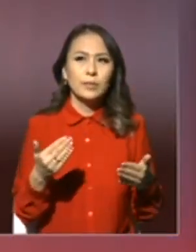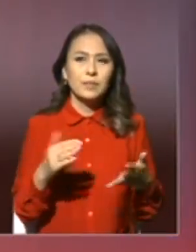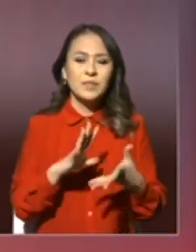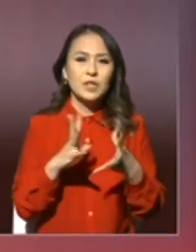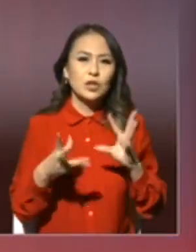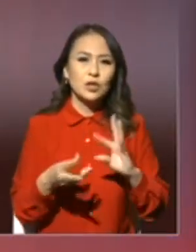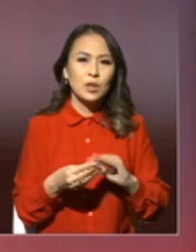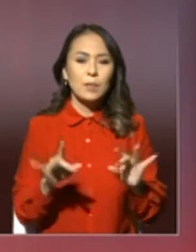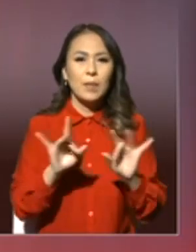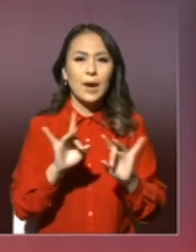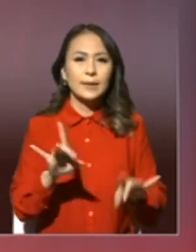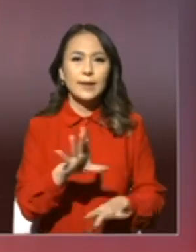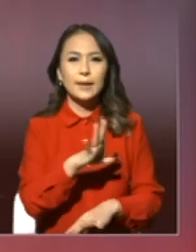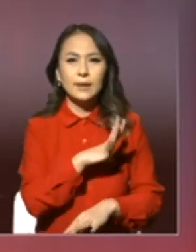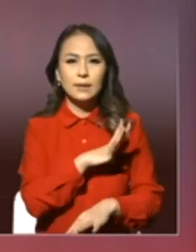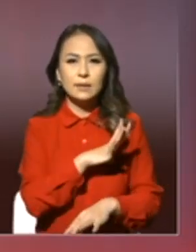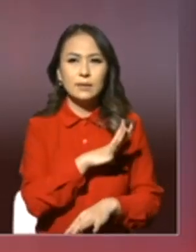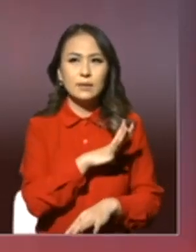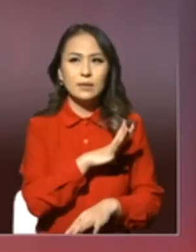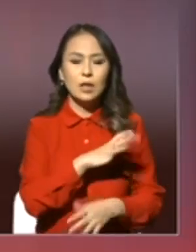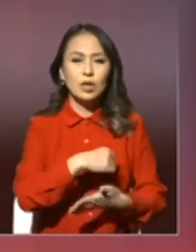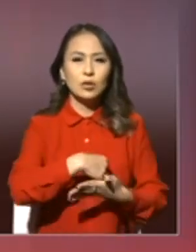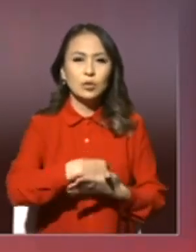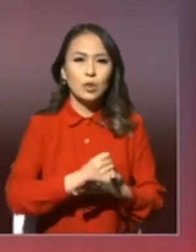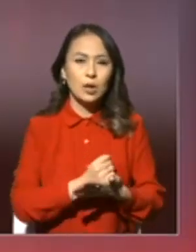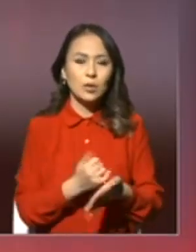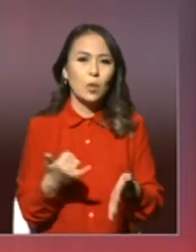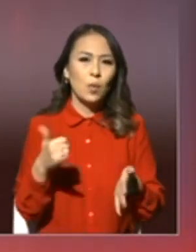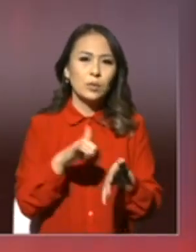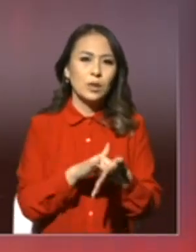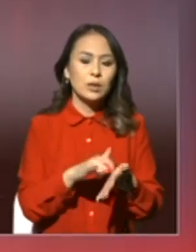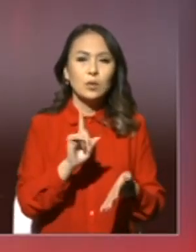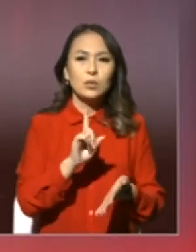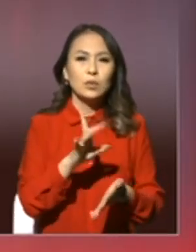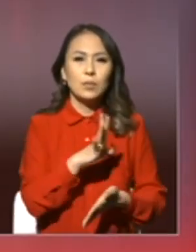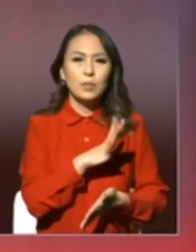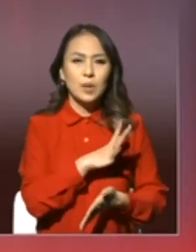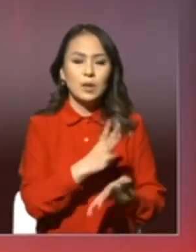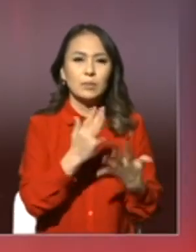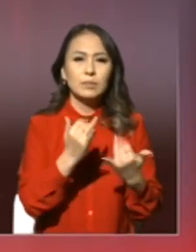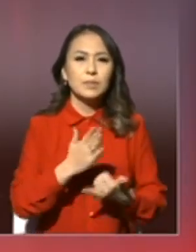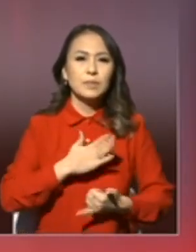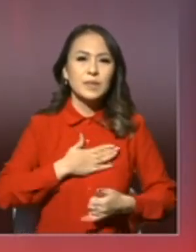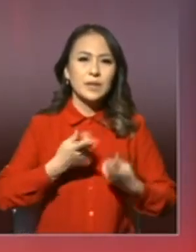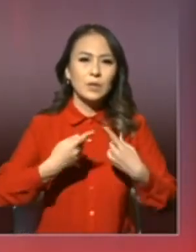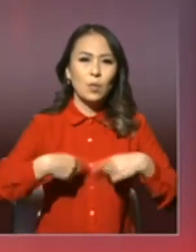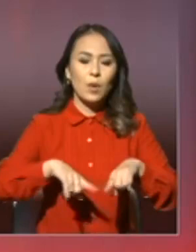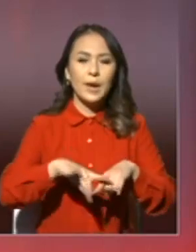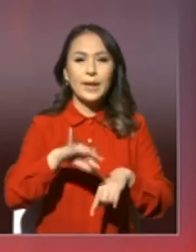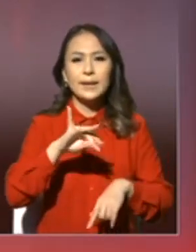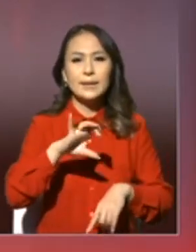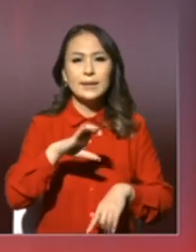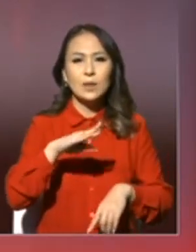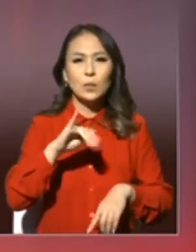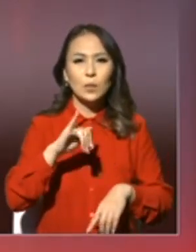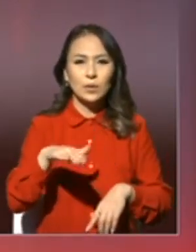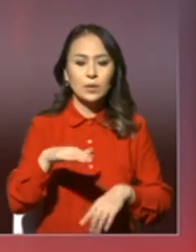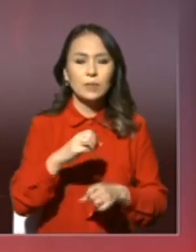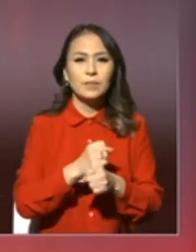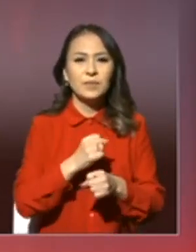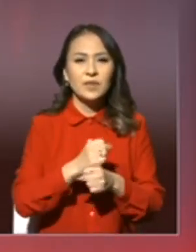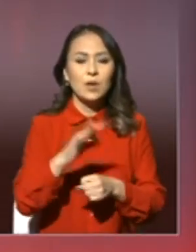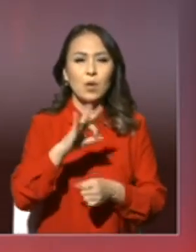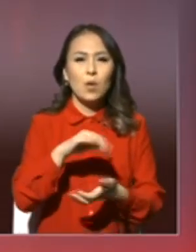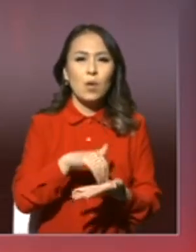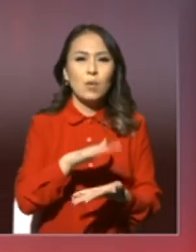жалпы айтқан кезде мынау тұрақтылықты, орнықтылықты қалыптастыру үшін бізде мынау қоғамдық институттар, яғни көтерме